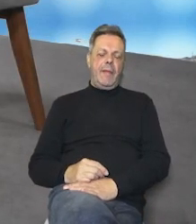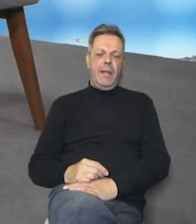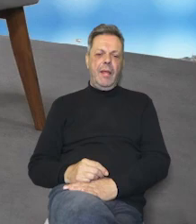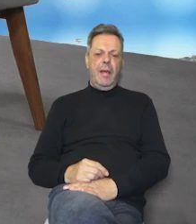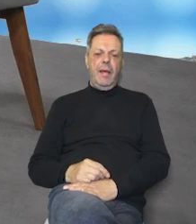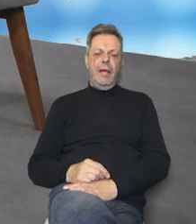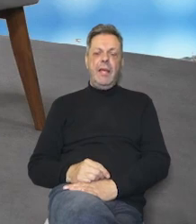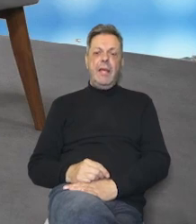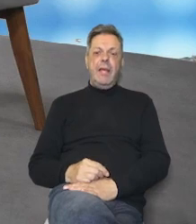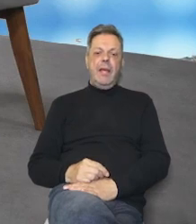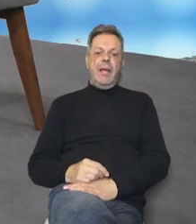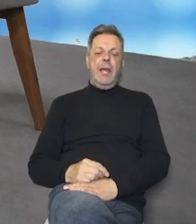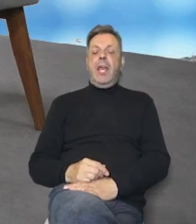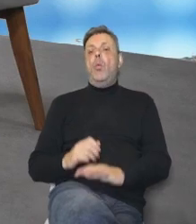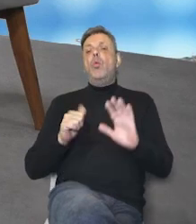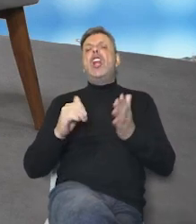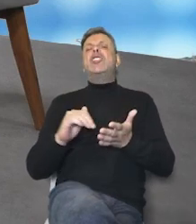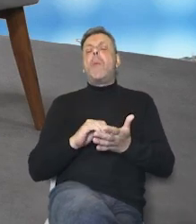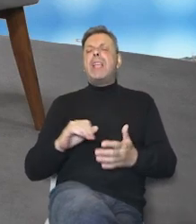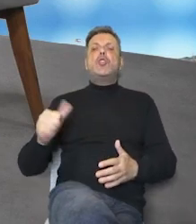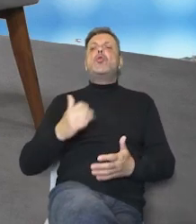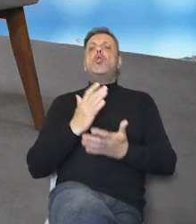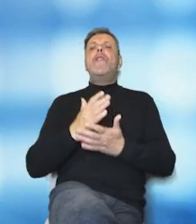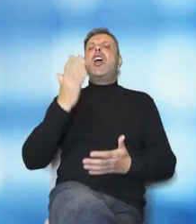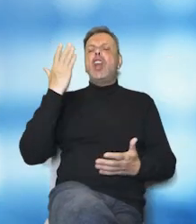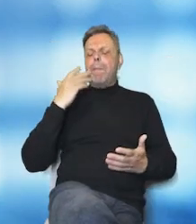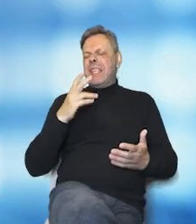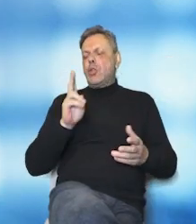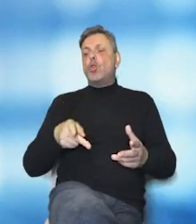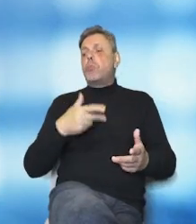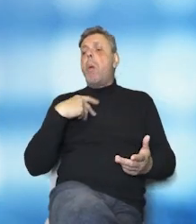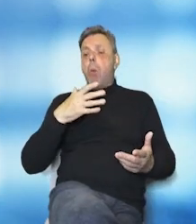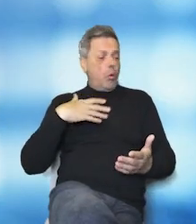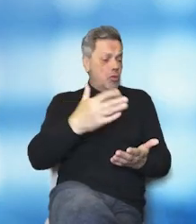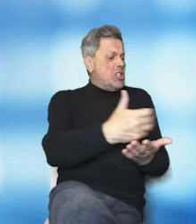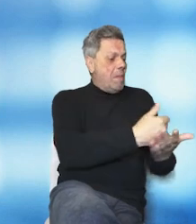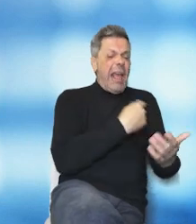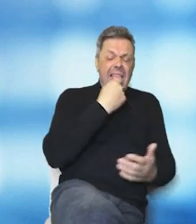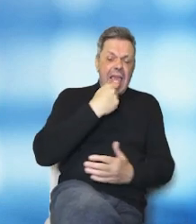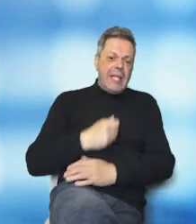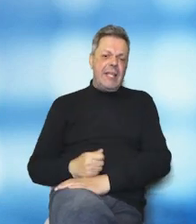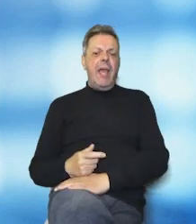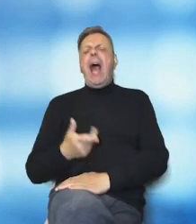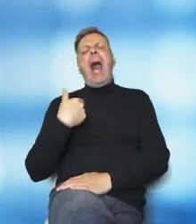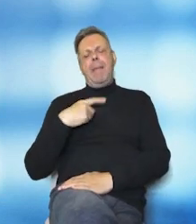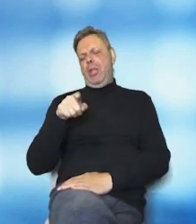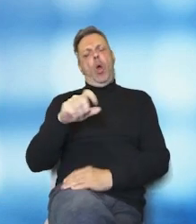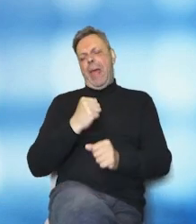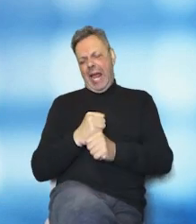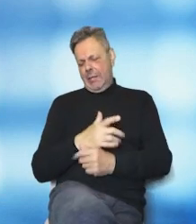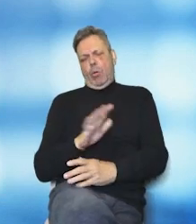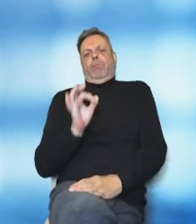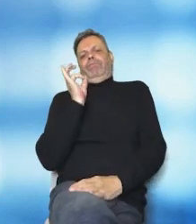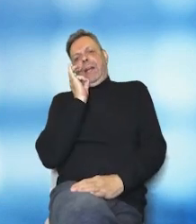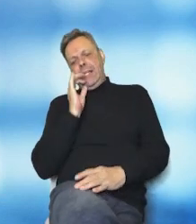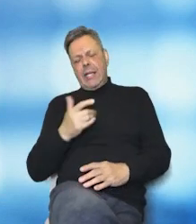evo recimo sada je i u šestom mjesecu će još uvijek biti dostupno. No, međutim, ne uzimamo taj rizik, nego mi svojim